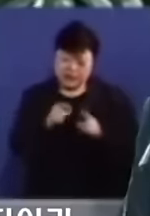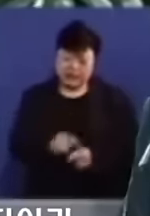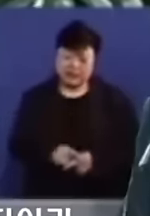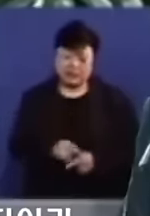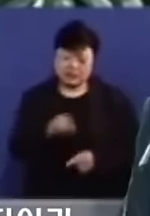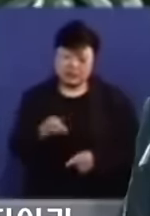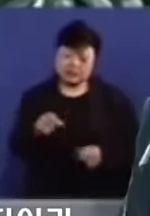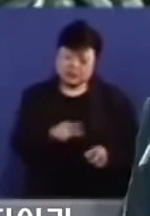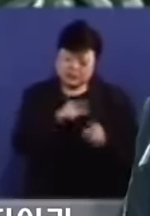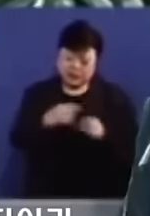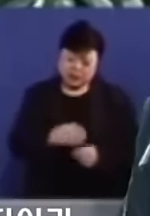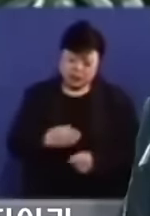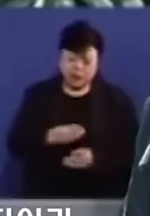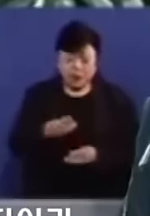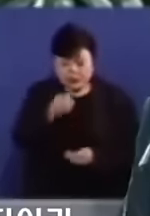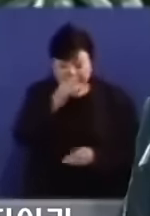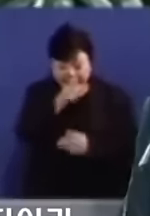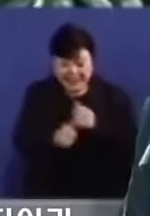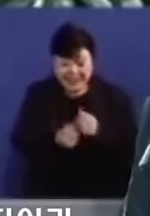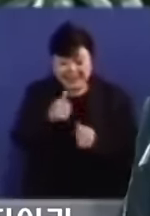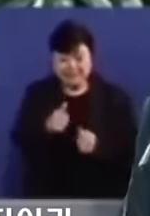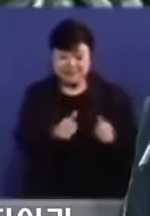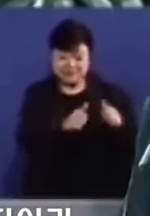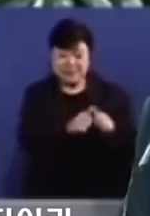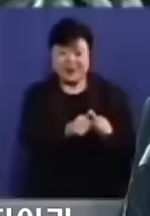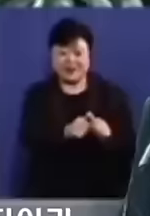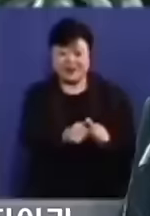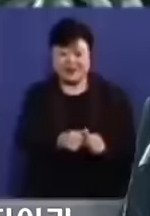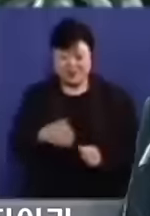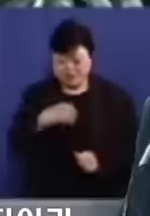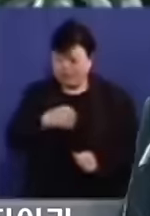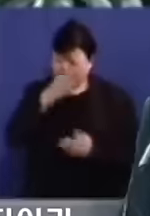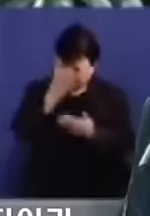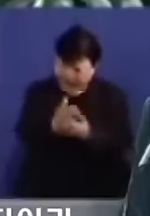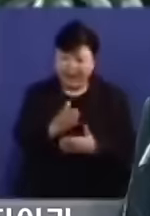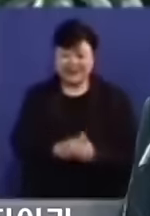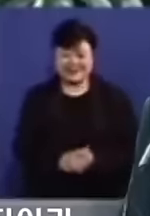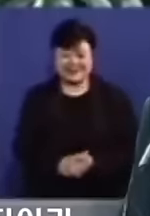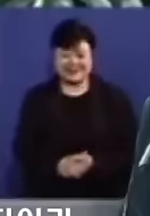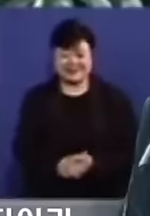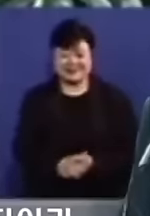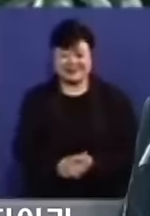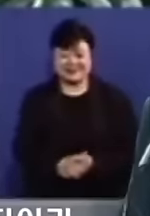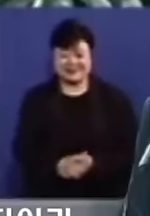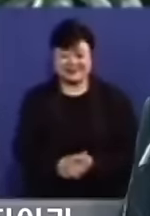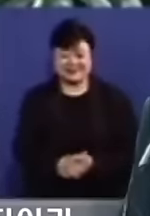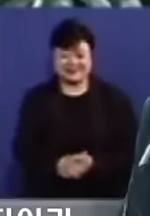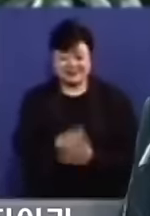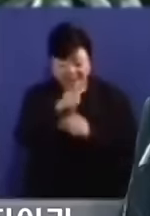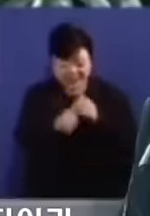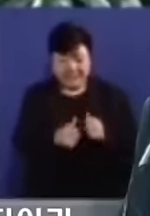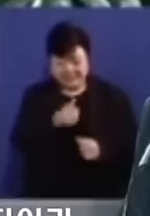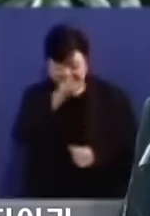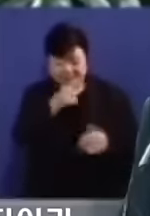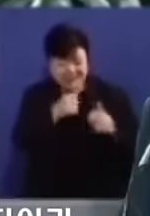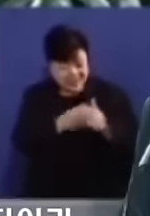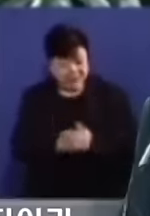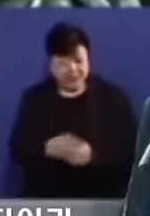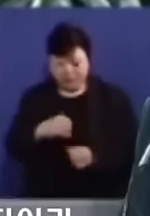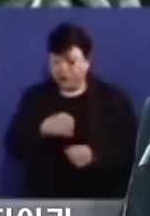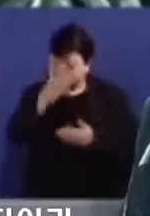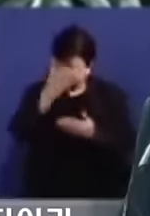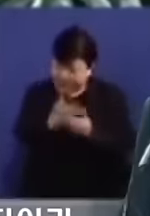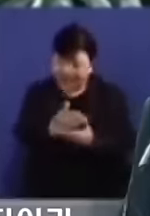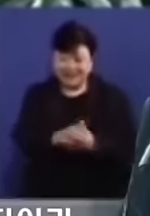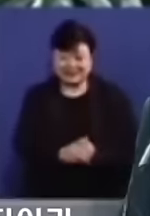어디 가서 살까 염려 많이 하는데 하나님 편에서는 말씀하기를 아무것도 염려하지 마라. 내가 있지 아니하냐. 아무것도 염려하지